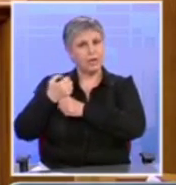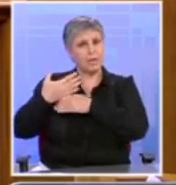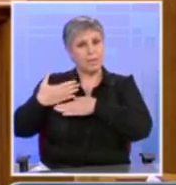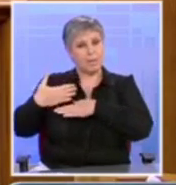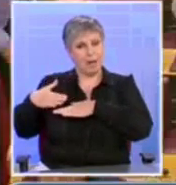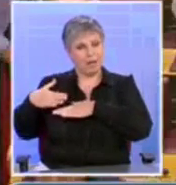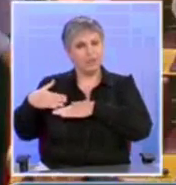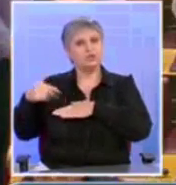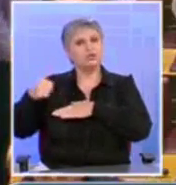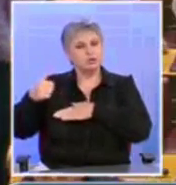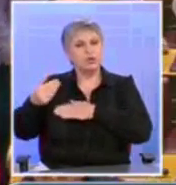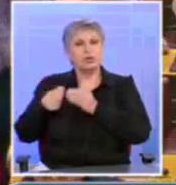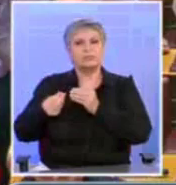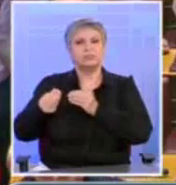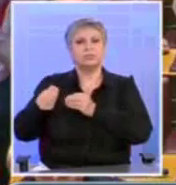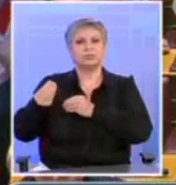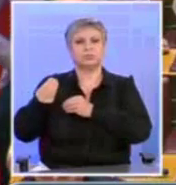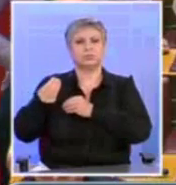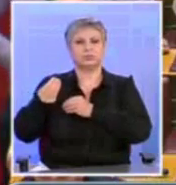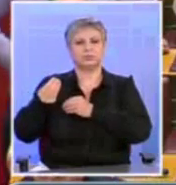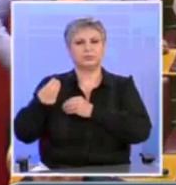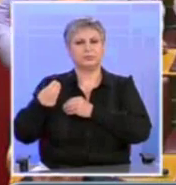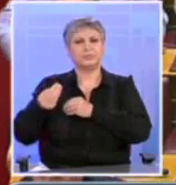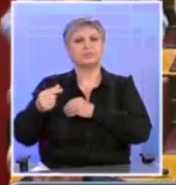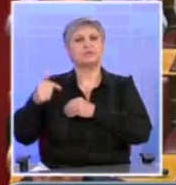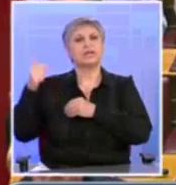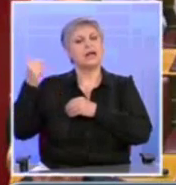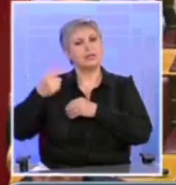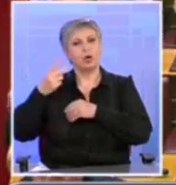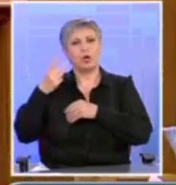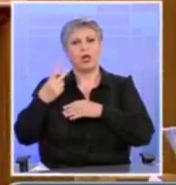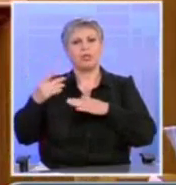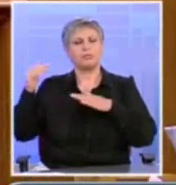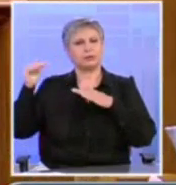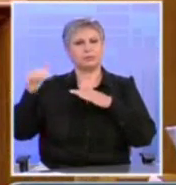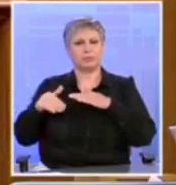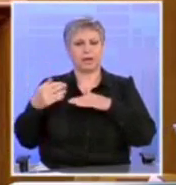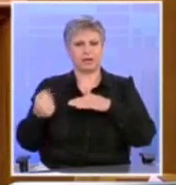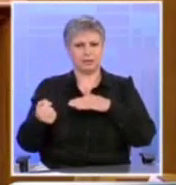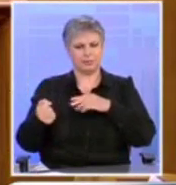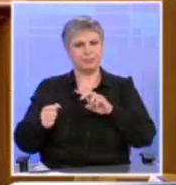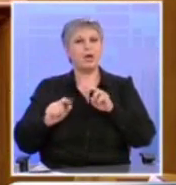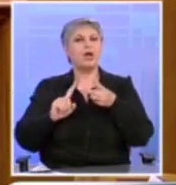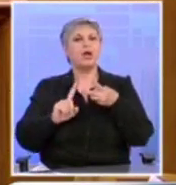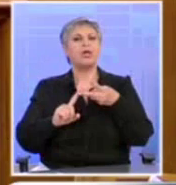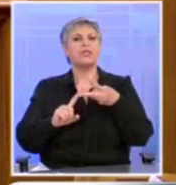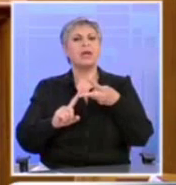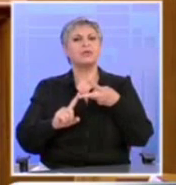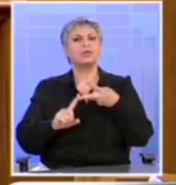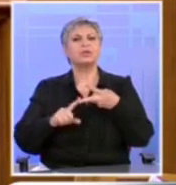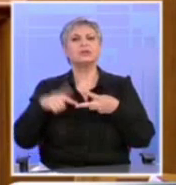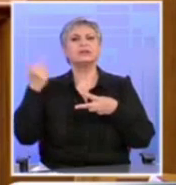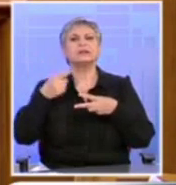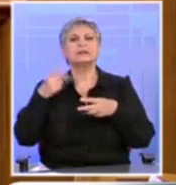κεφαλαιοποιηθεί μία πολύ μεγάλη ύφεση. Δεύτερος άξονας, ανακεφαλοποίηση